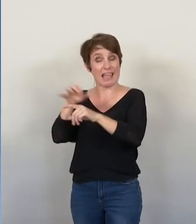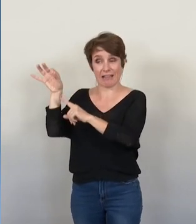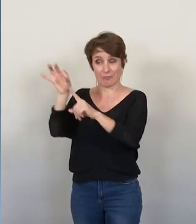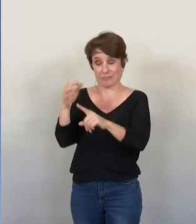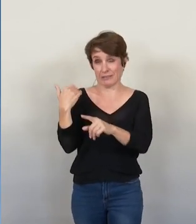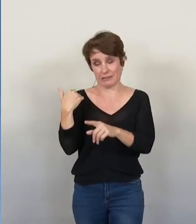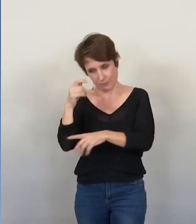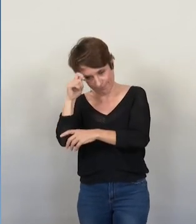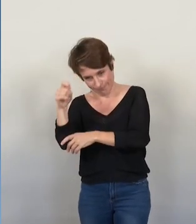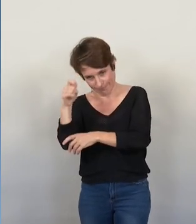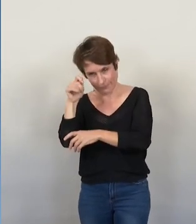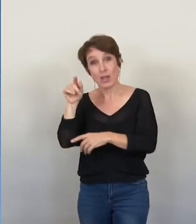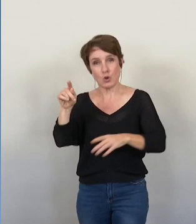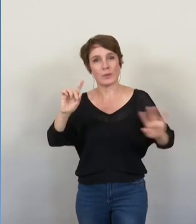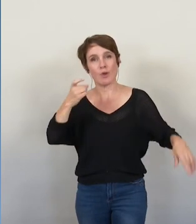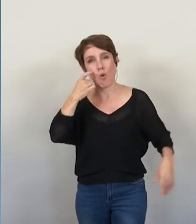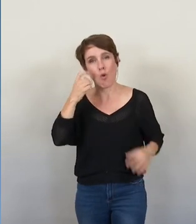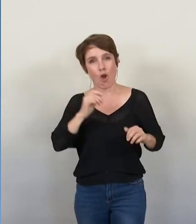les procédures de mise sous